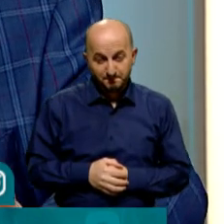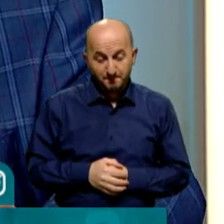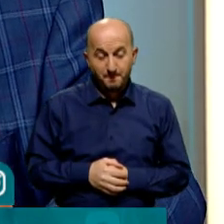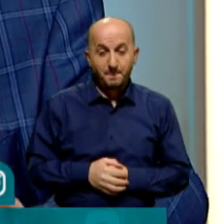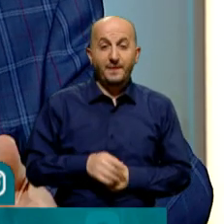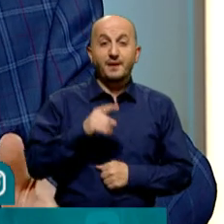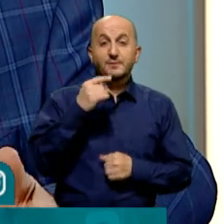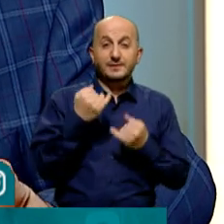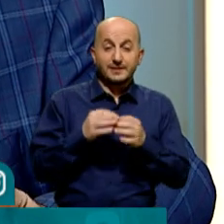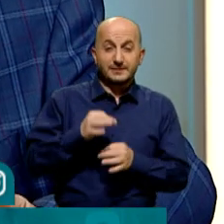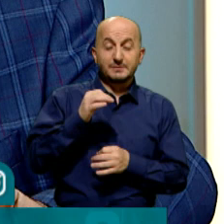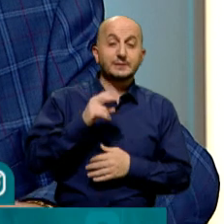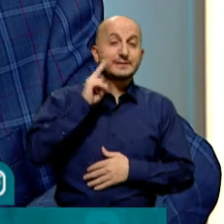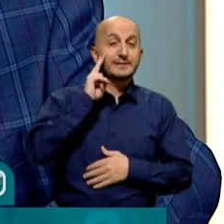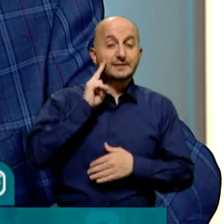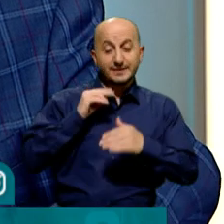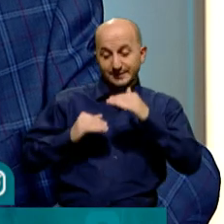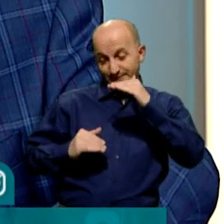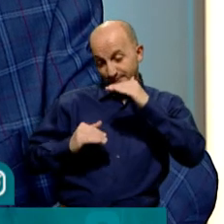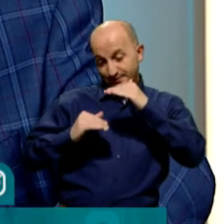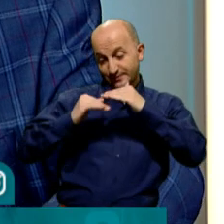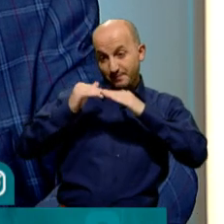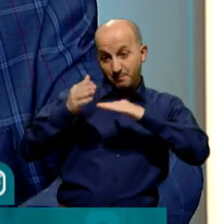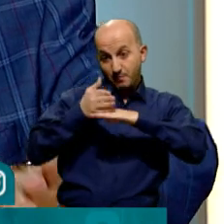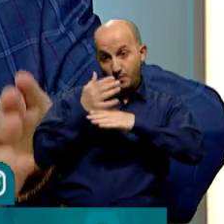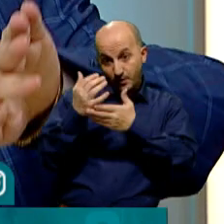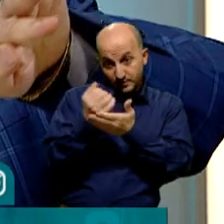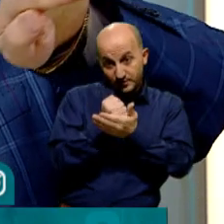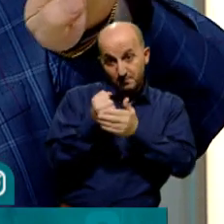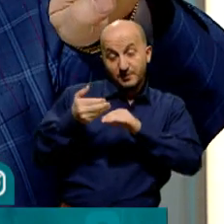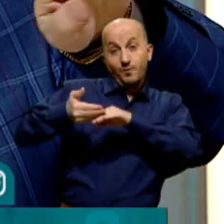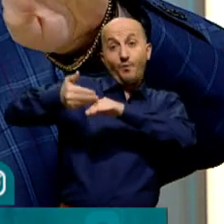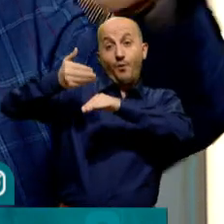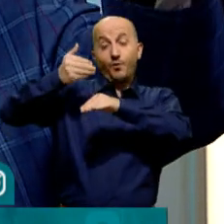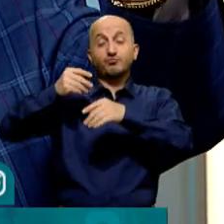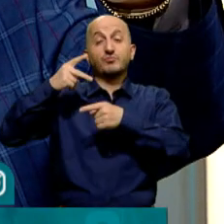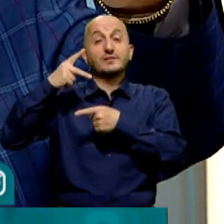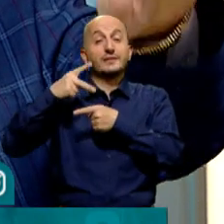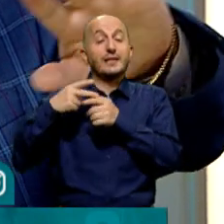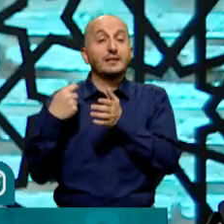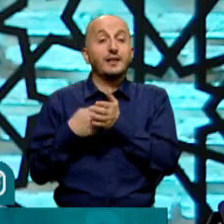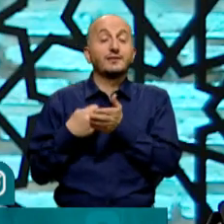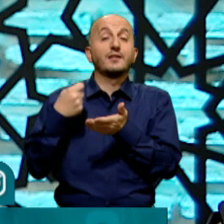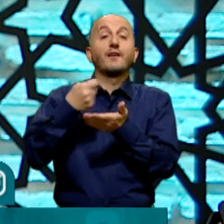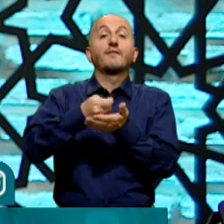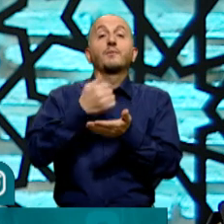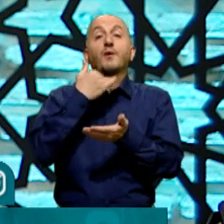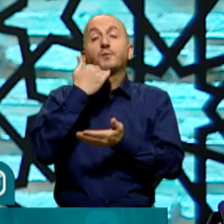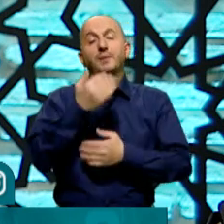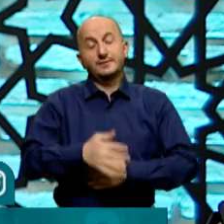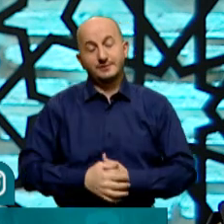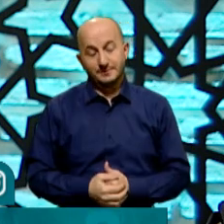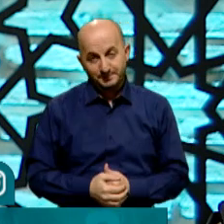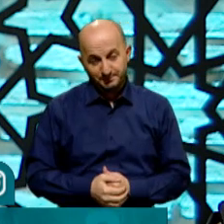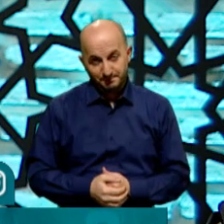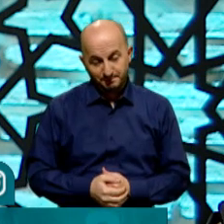Bir kardeşimiz nisap miktarı mala malik olmazdan önce zekat adıyla ne verirse versin o sadakadır, zekat yerine